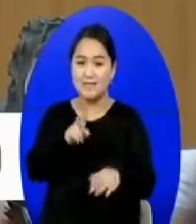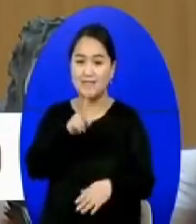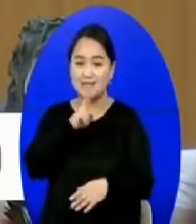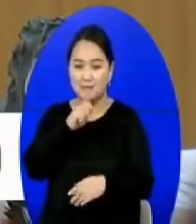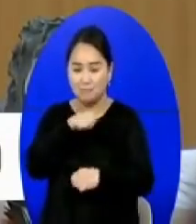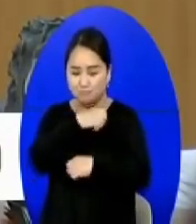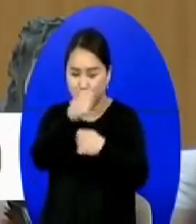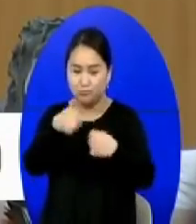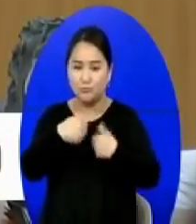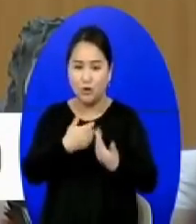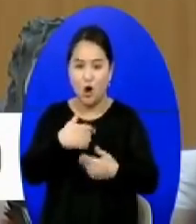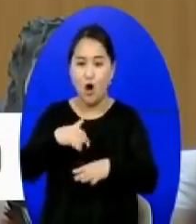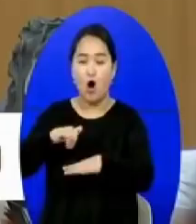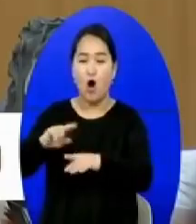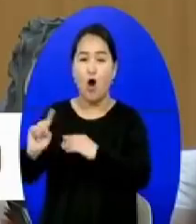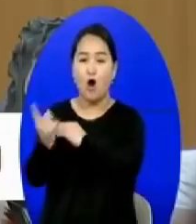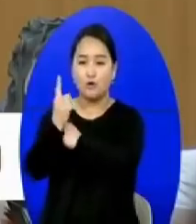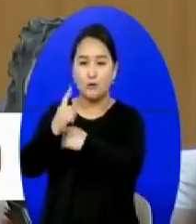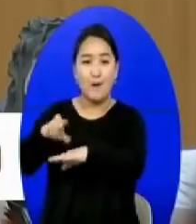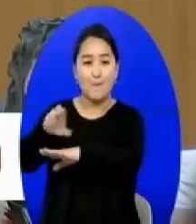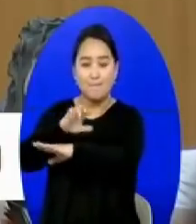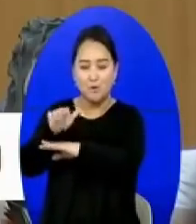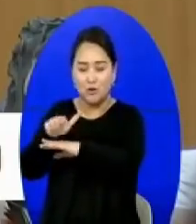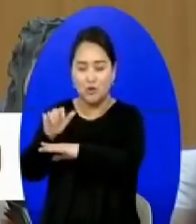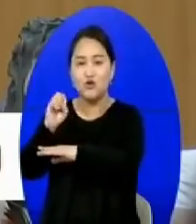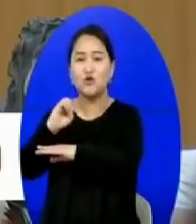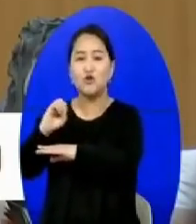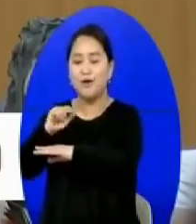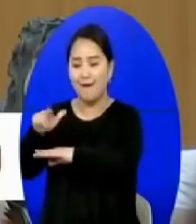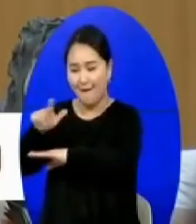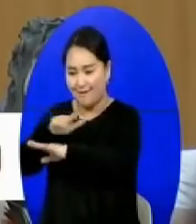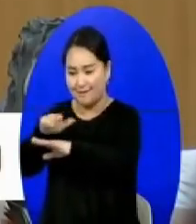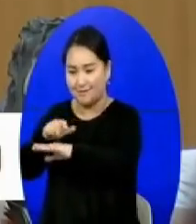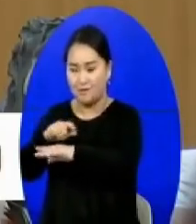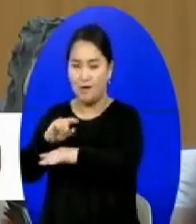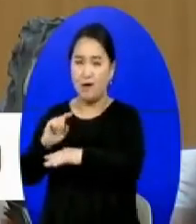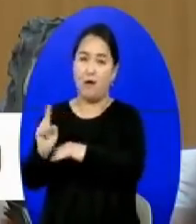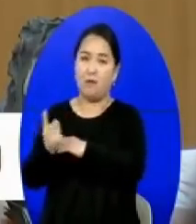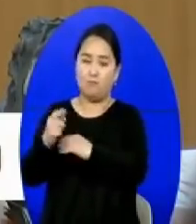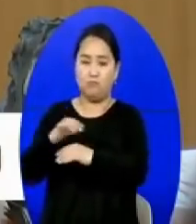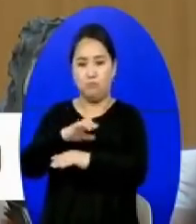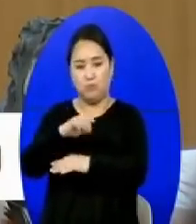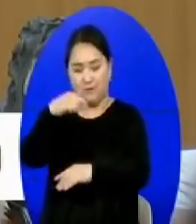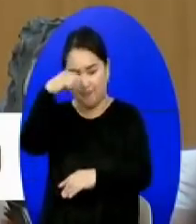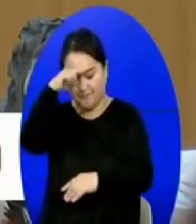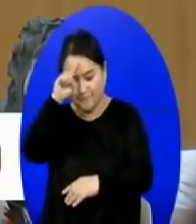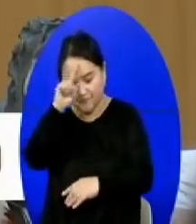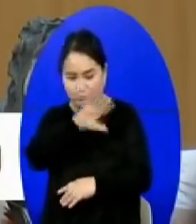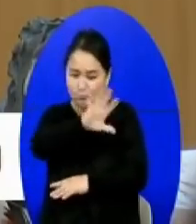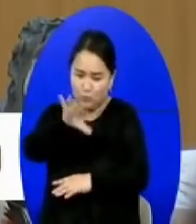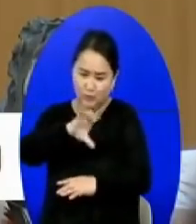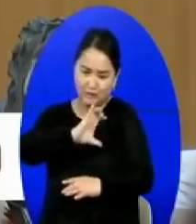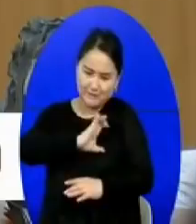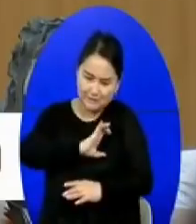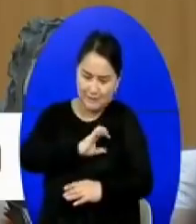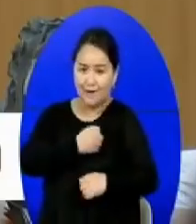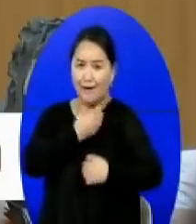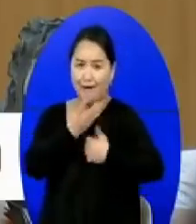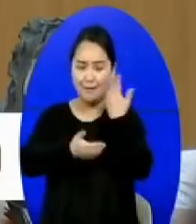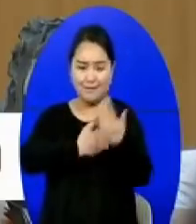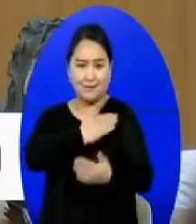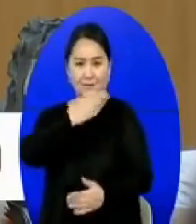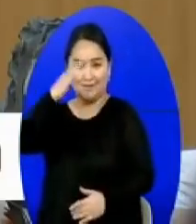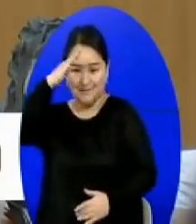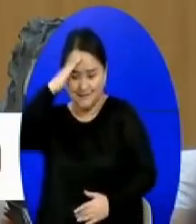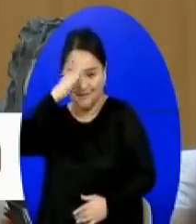байгууллагын онцгой байдлын эрхийн газрынхан, улсын онцгой комиссийнхан тэгээд энэ сэтгэл зүрх гарган ажиллаж байгаа цэрэг